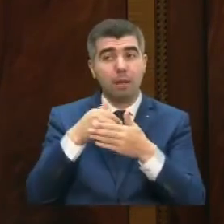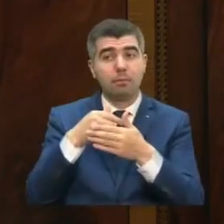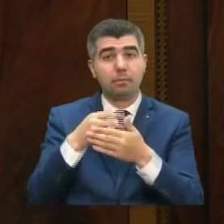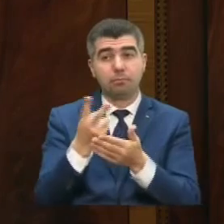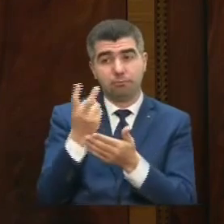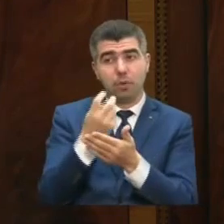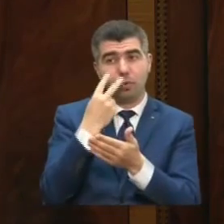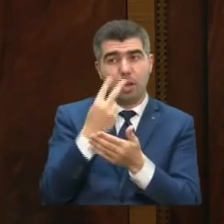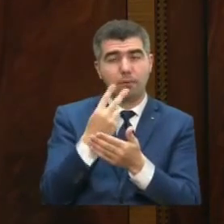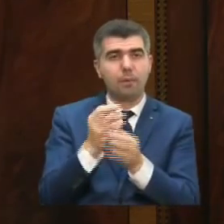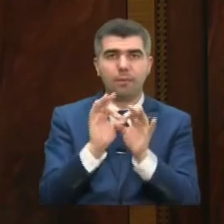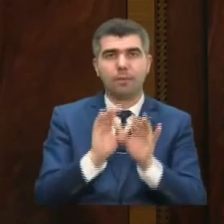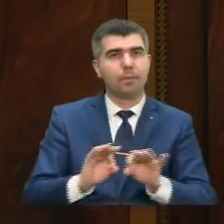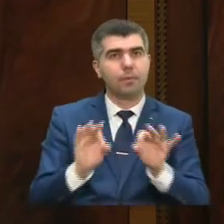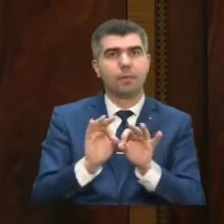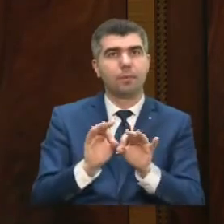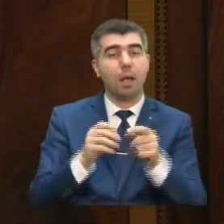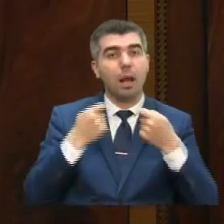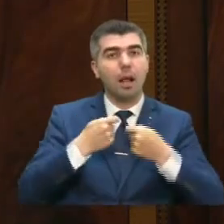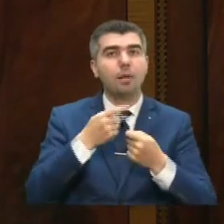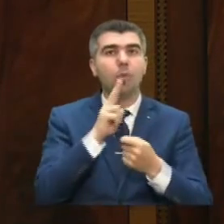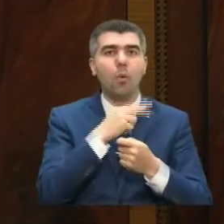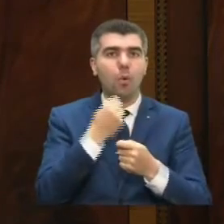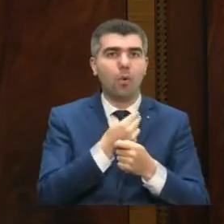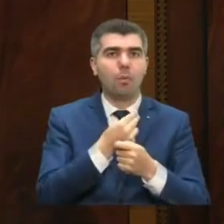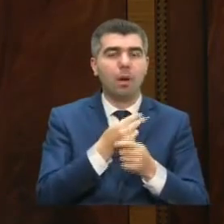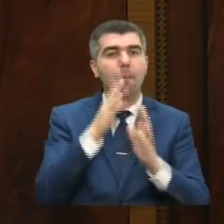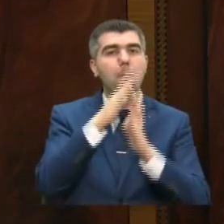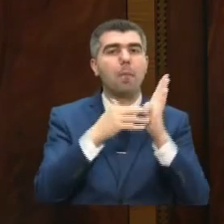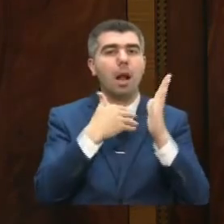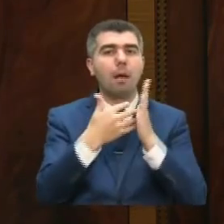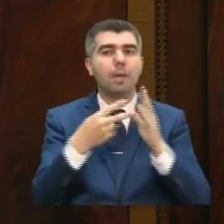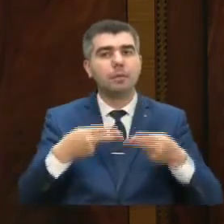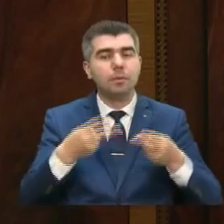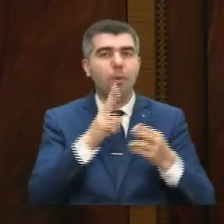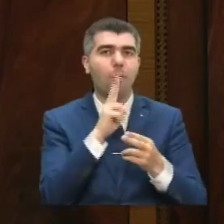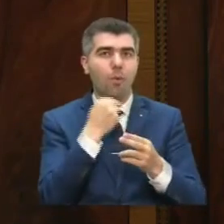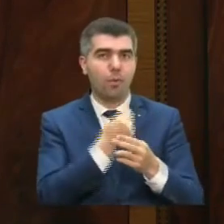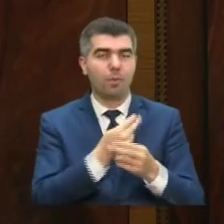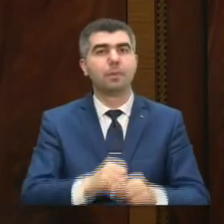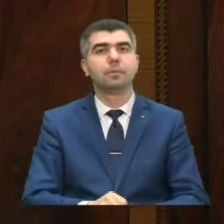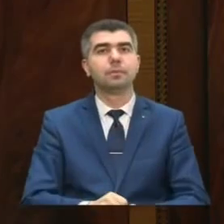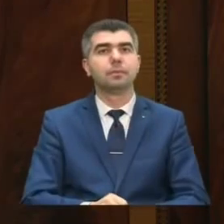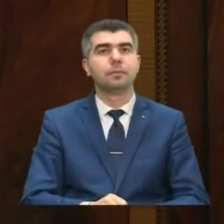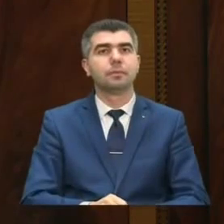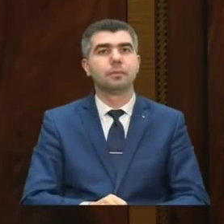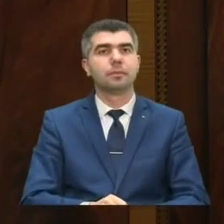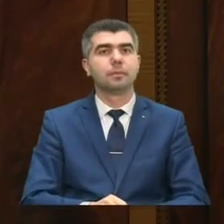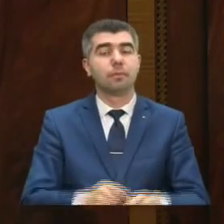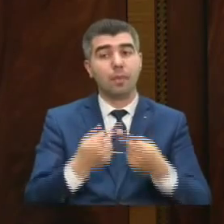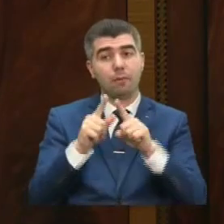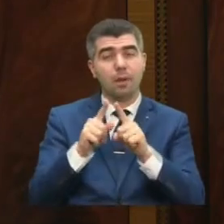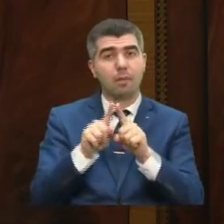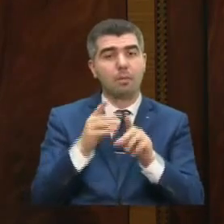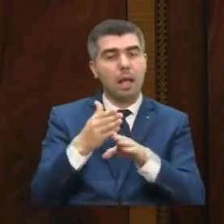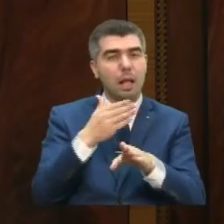السياسيه. السيد رئيس الحكومه، عبرتم خلال برنامجكم الحكومي بانكم غتستمروا في